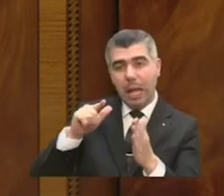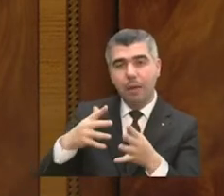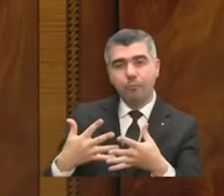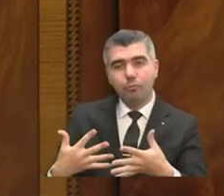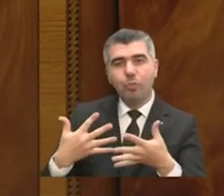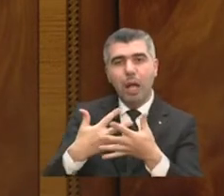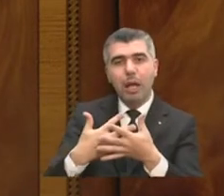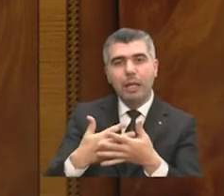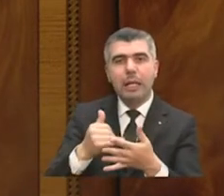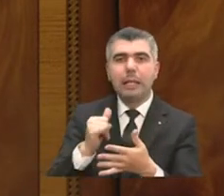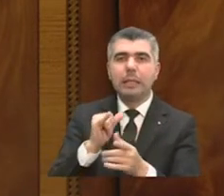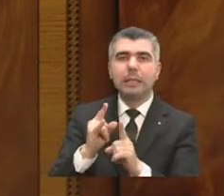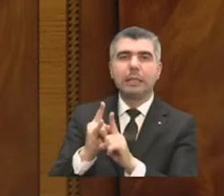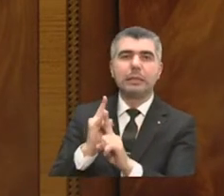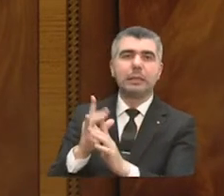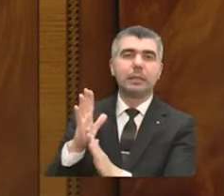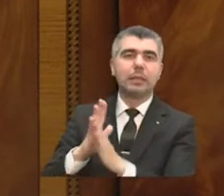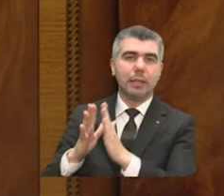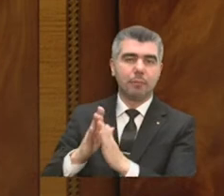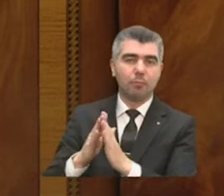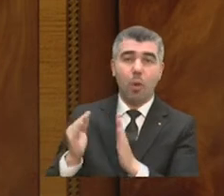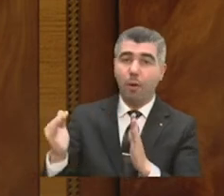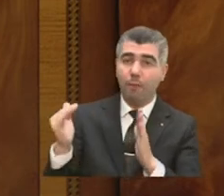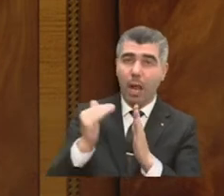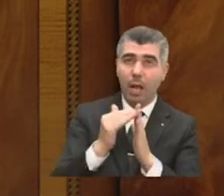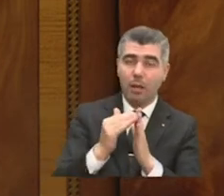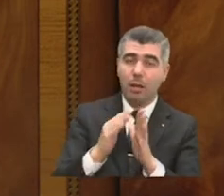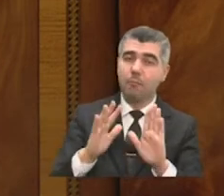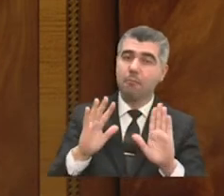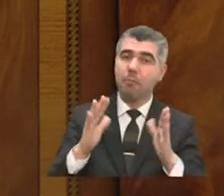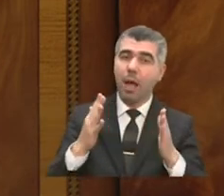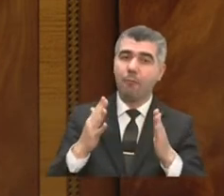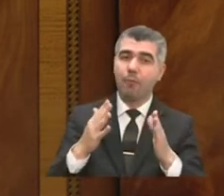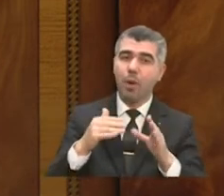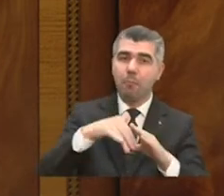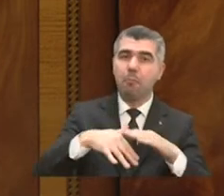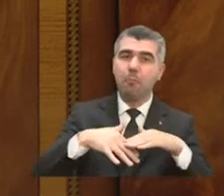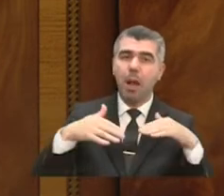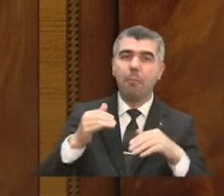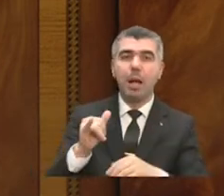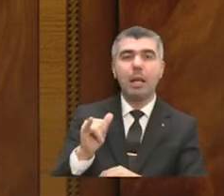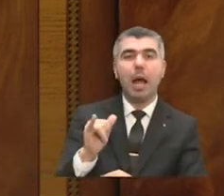du bon fondé de notre choix de développer